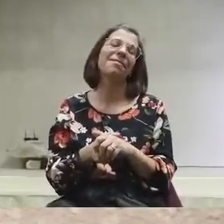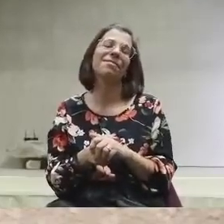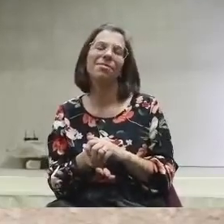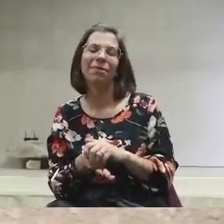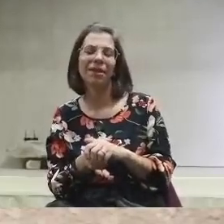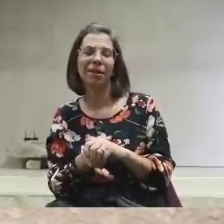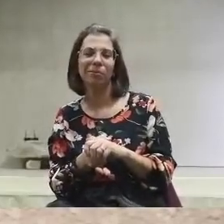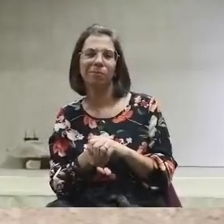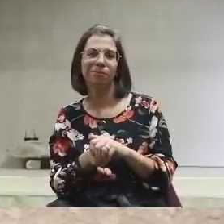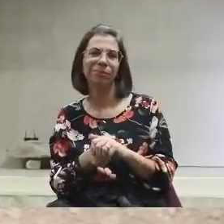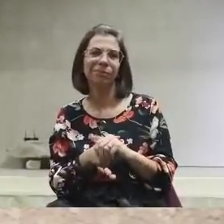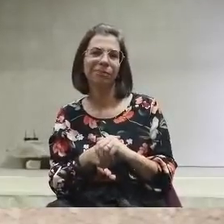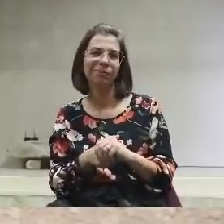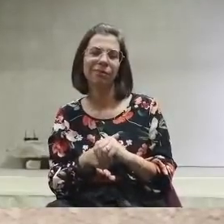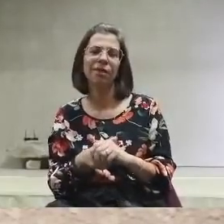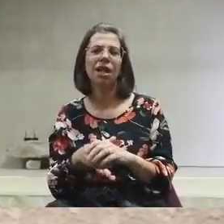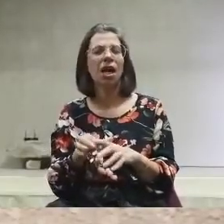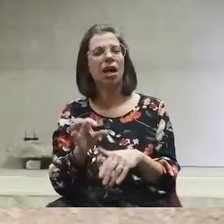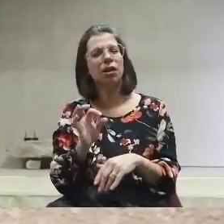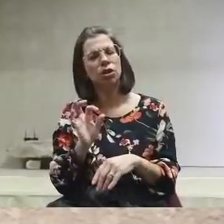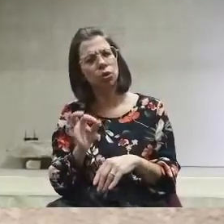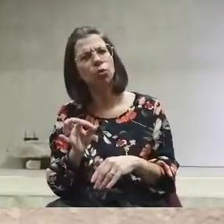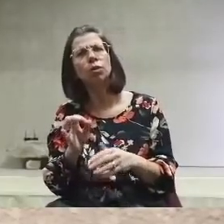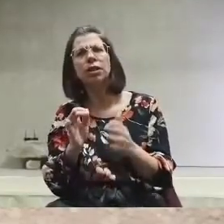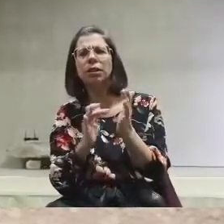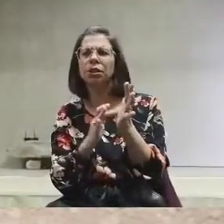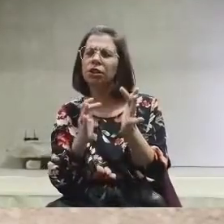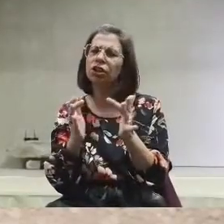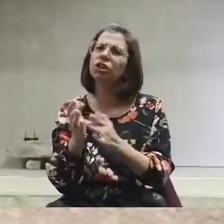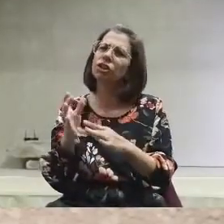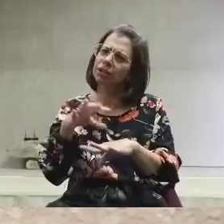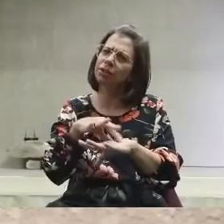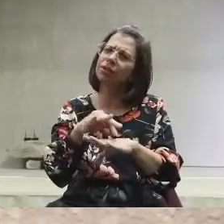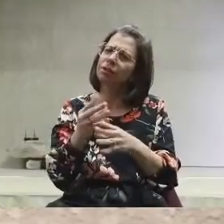Mais, oui, Jésus guérit.